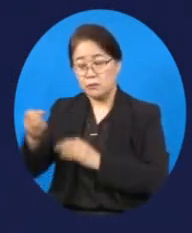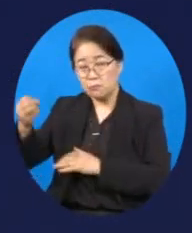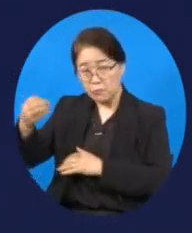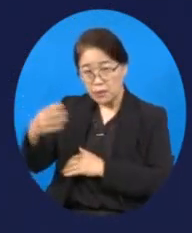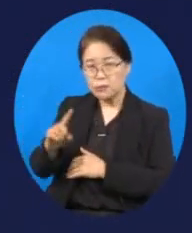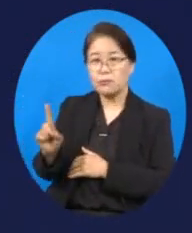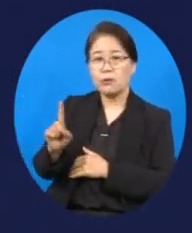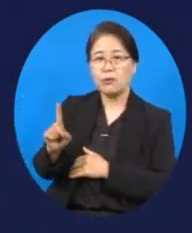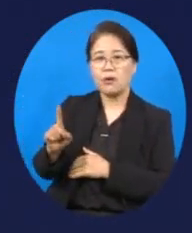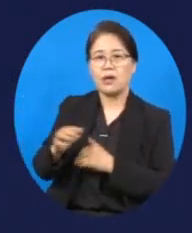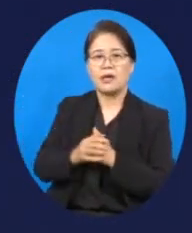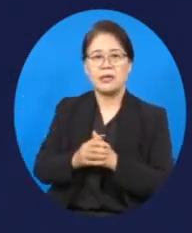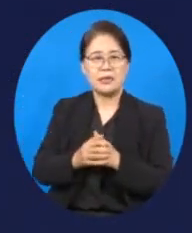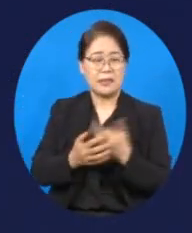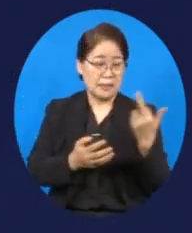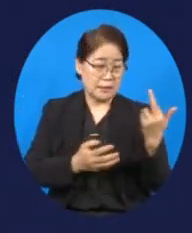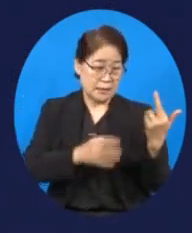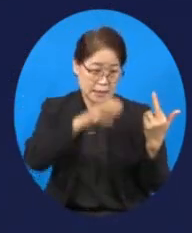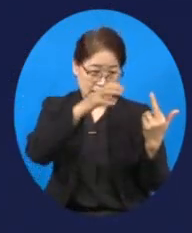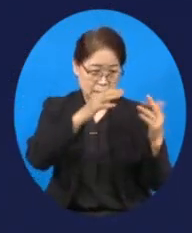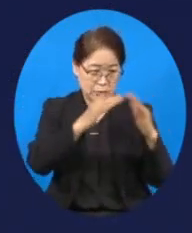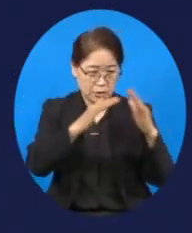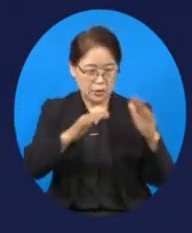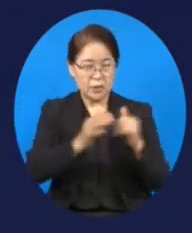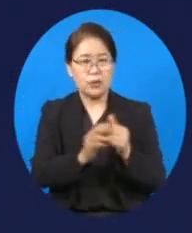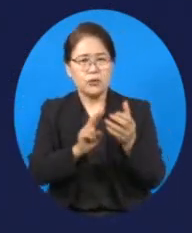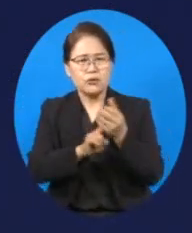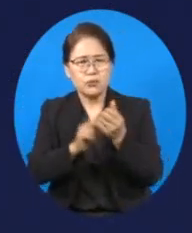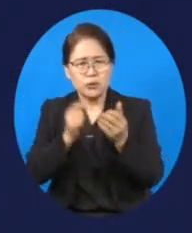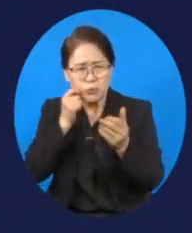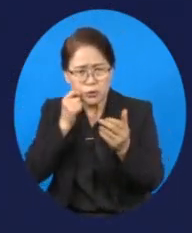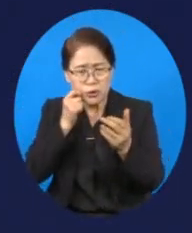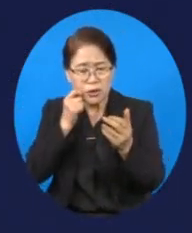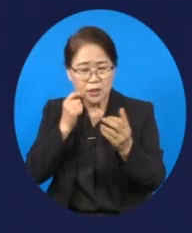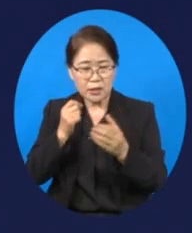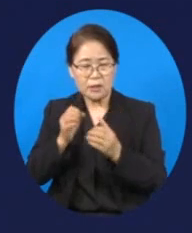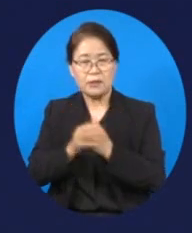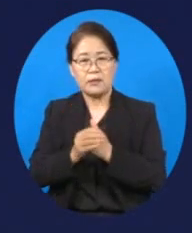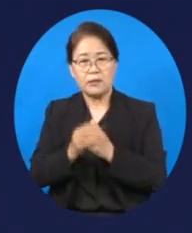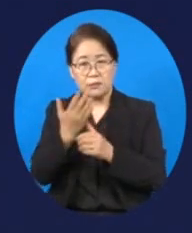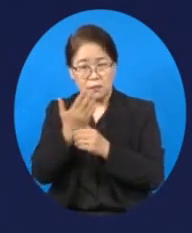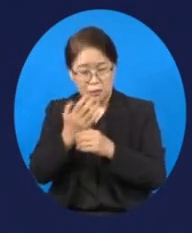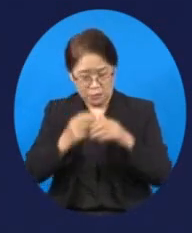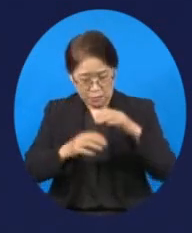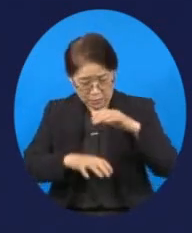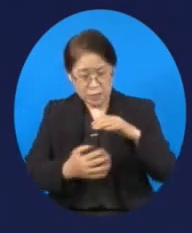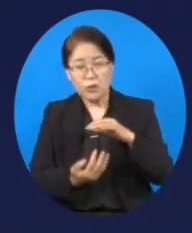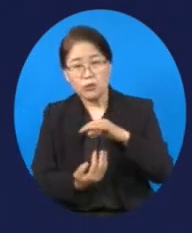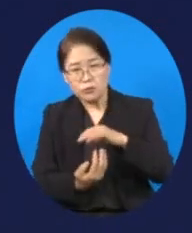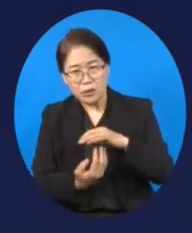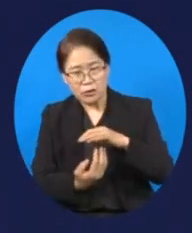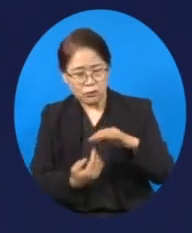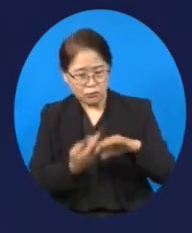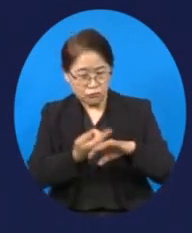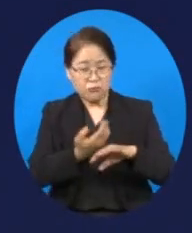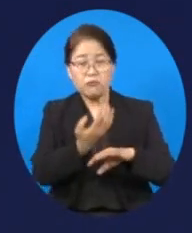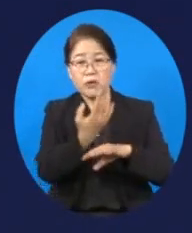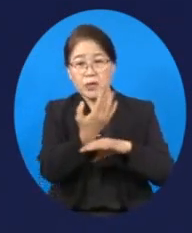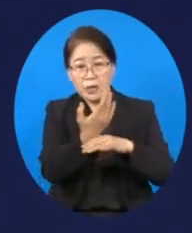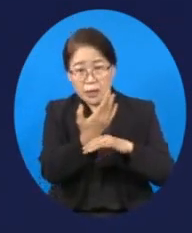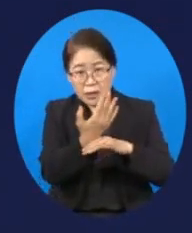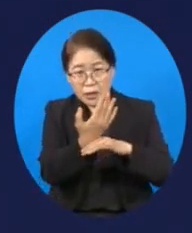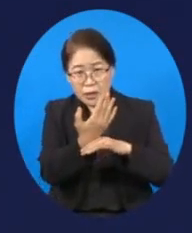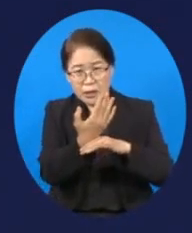예수님께서요 산 위에 있는 동네에는 숨겨지지 못할 것이요 등불을 켜서 말하래 두지 아니하고 등경위에 둔다라고